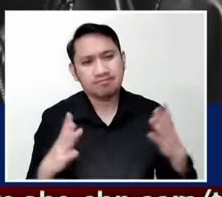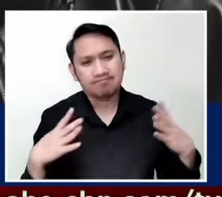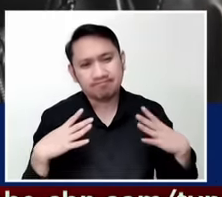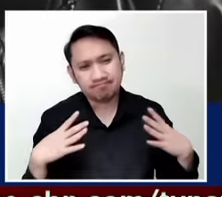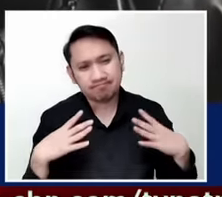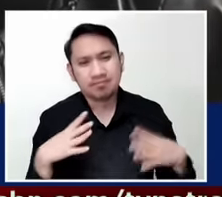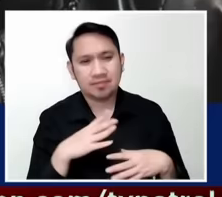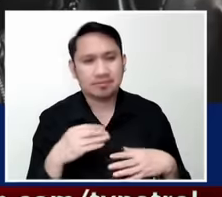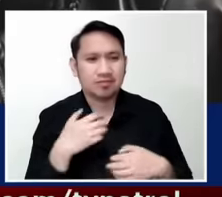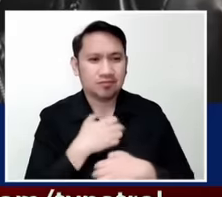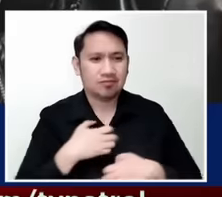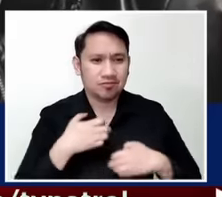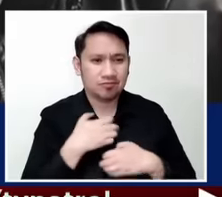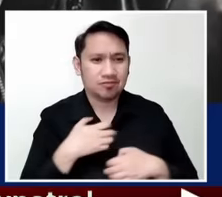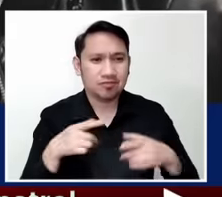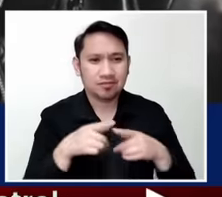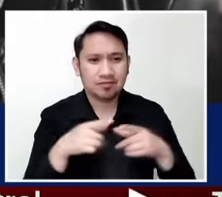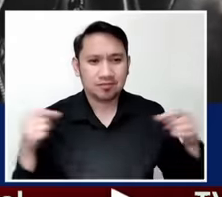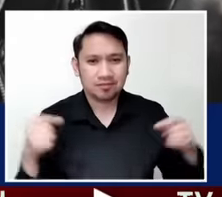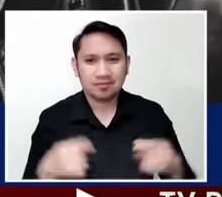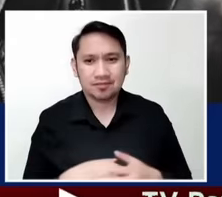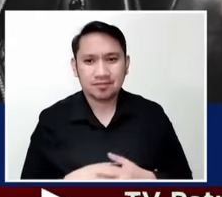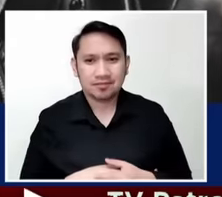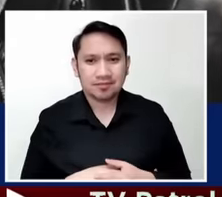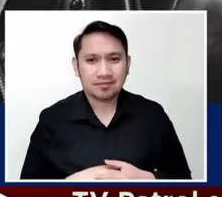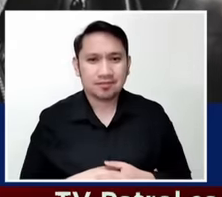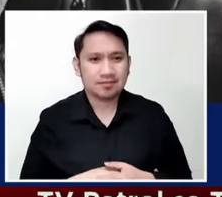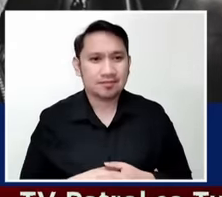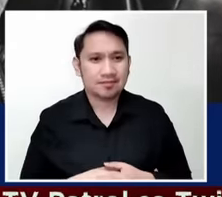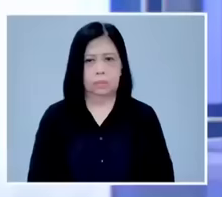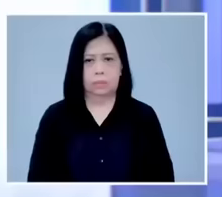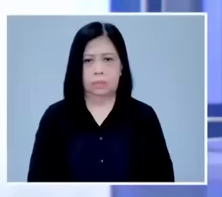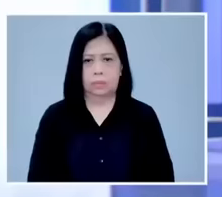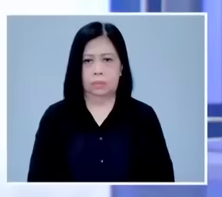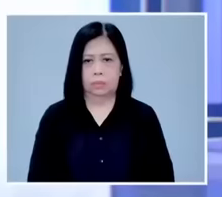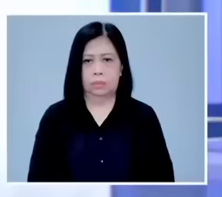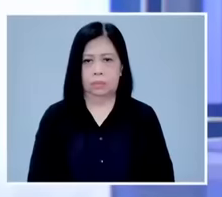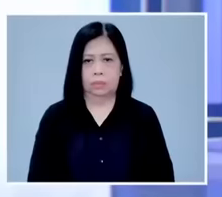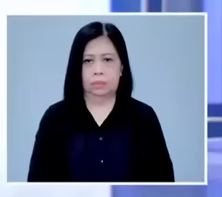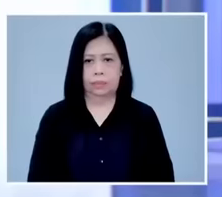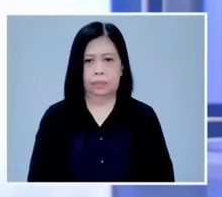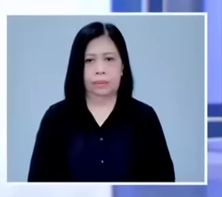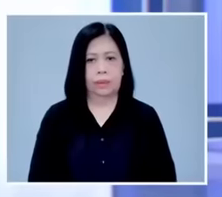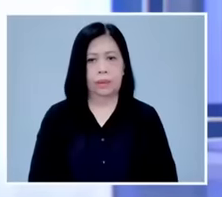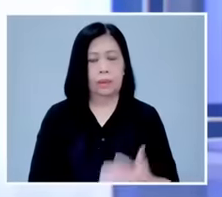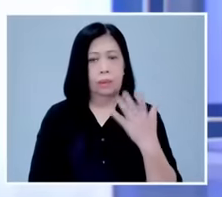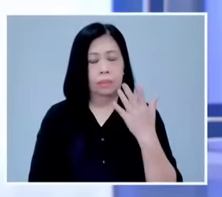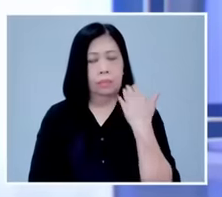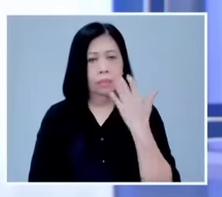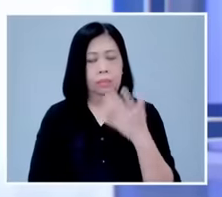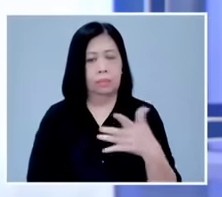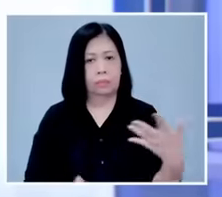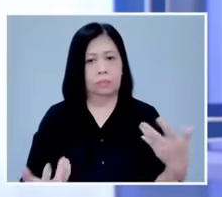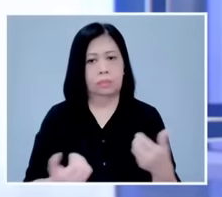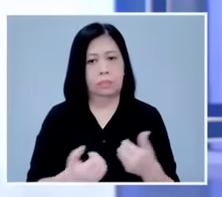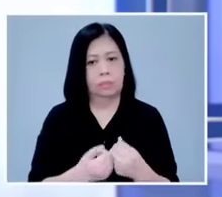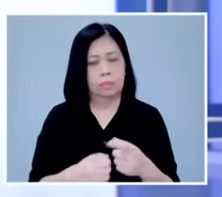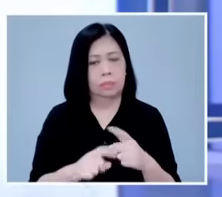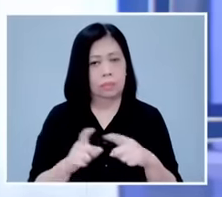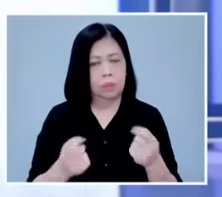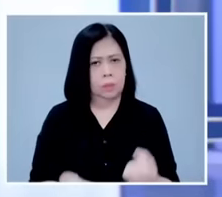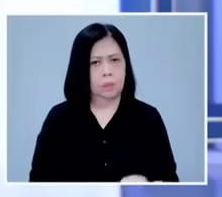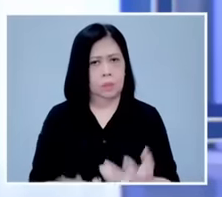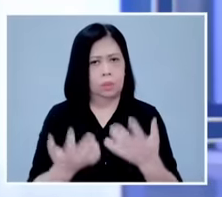mag-enjoy sa Japan. Gino Krishnan, ABS-CBN News. Lima ang patay ng magbanggaan at lumiyab ang